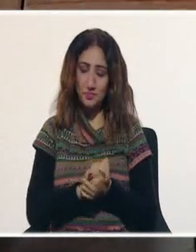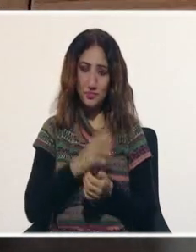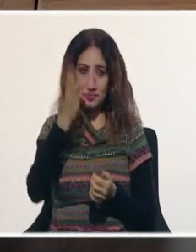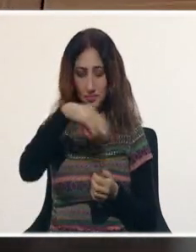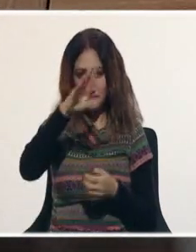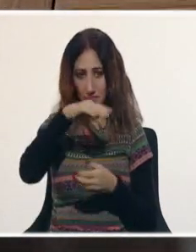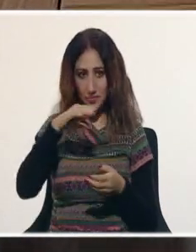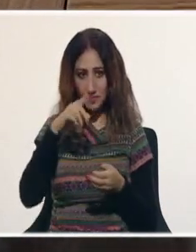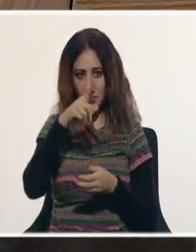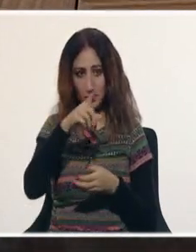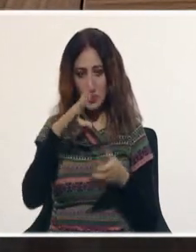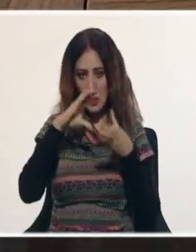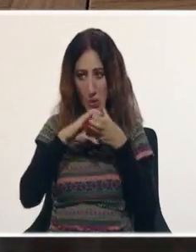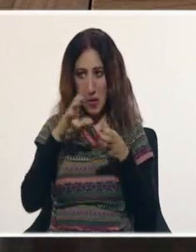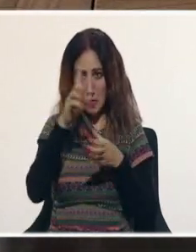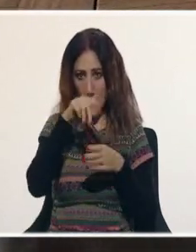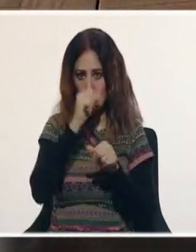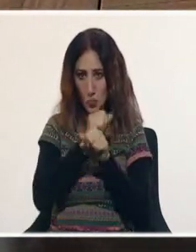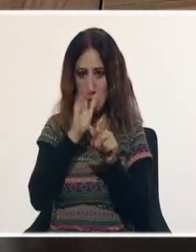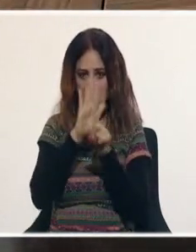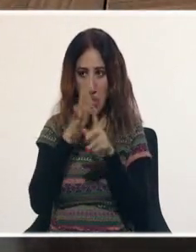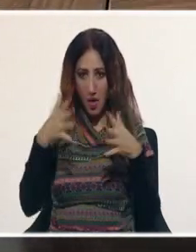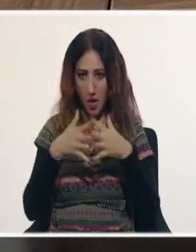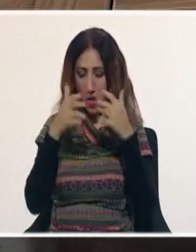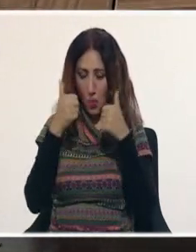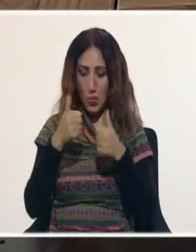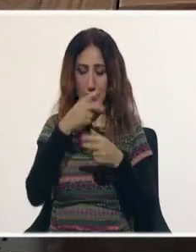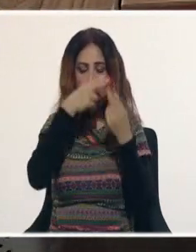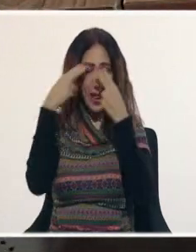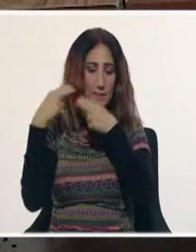والزملاء الشباب ليهم أحلام. ليهم أحلام وليهم أهداف ونفسي. قولوا لي أحلامكم إيه بقى؟ طب أبدأ.